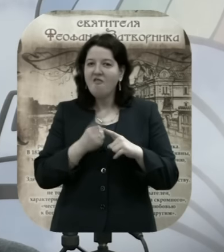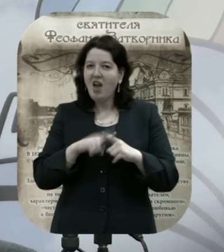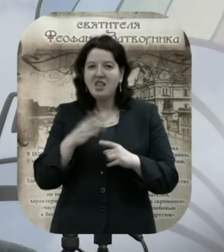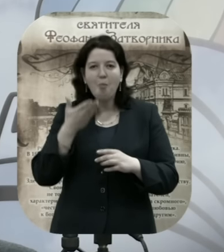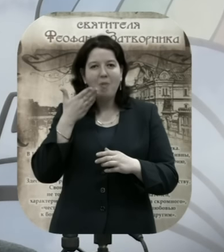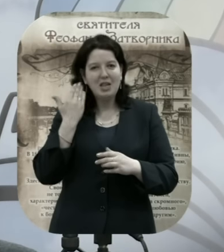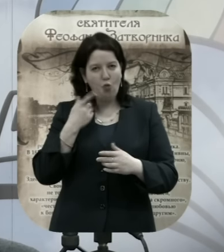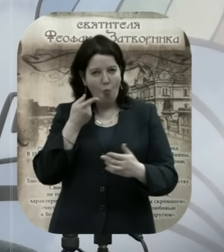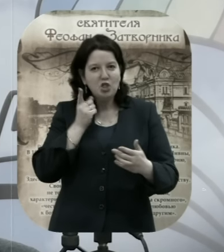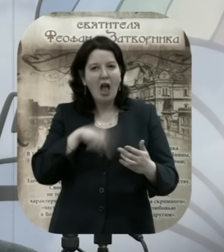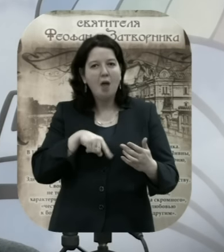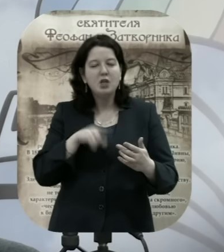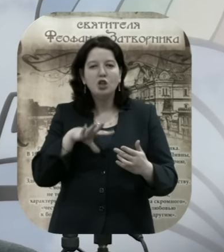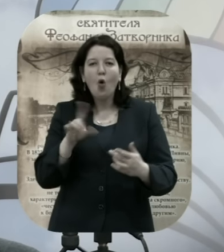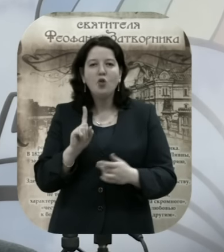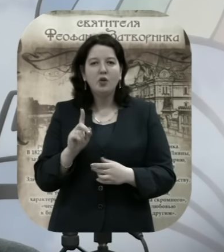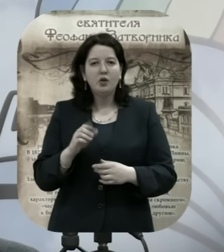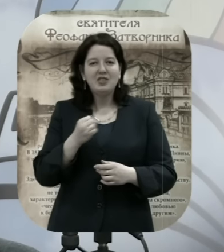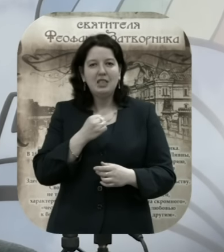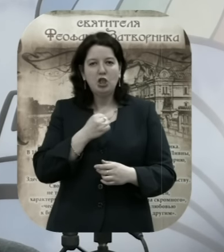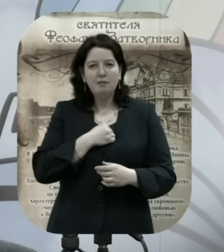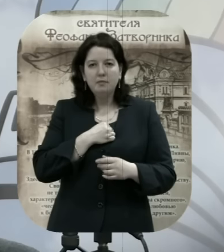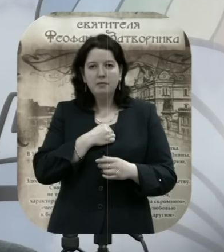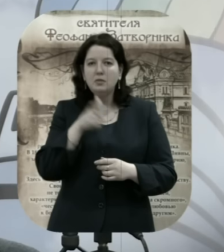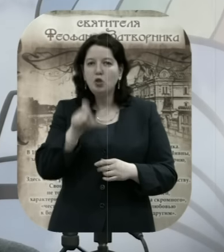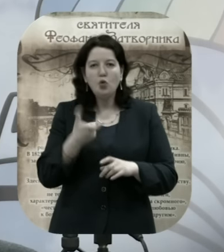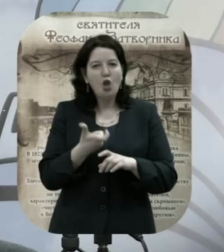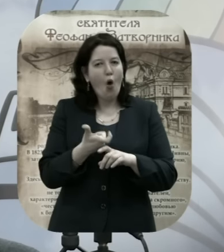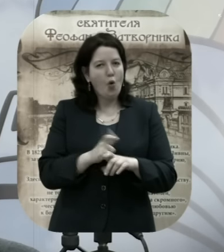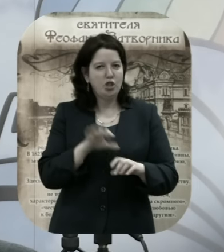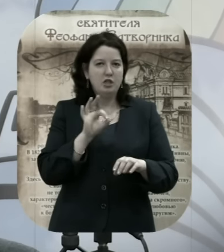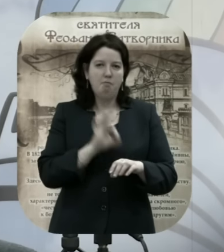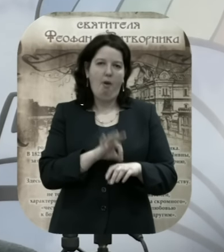образом убеждаемся, что, к сожалению, мы очень больны.